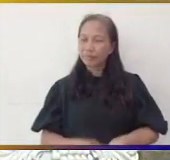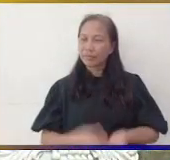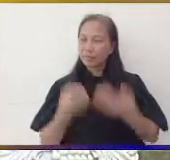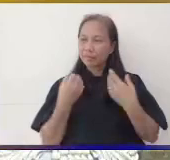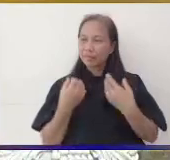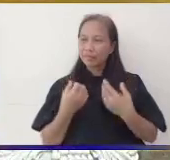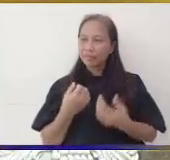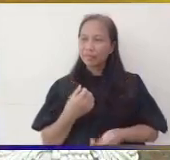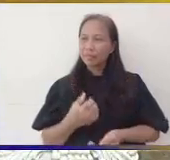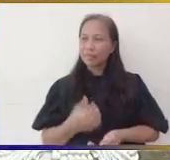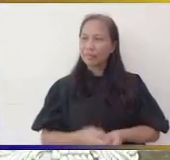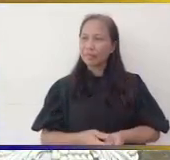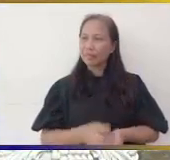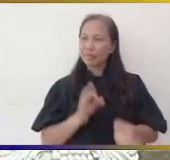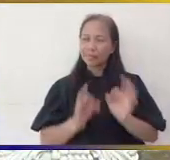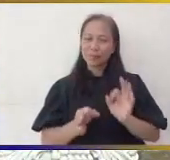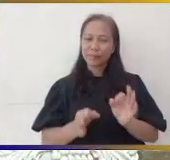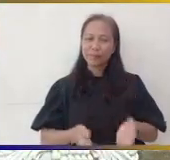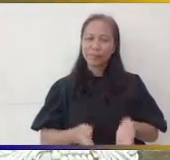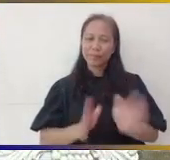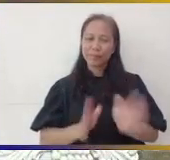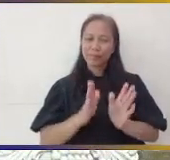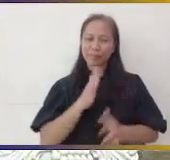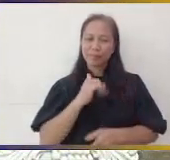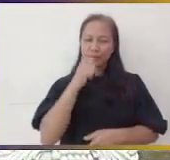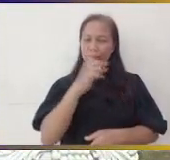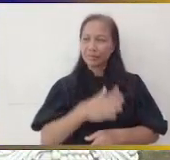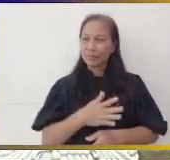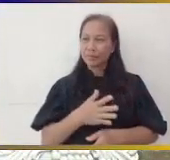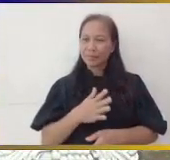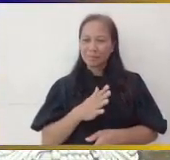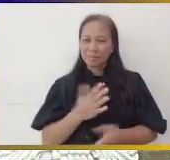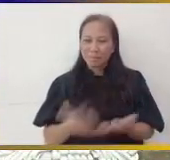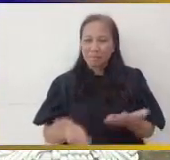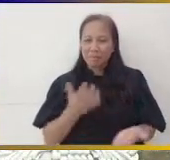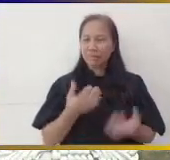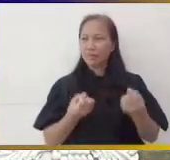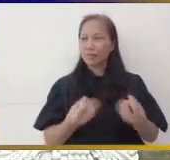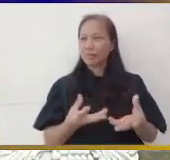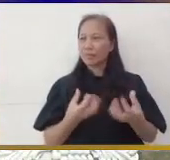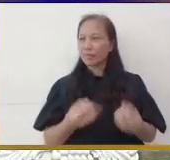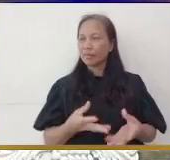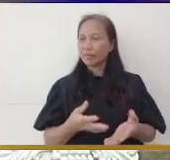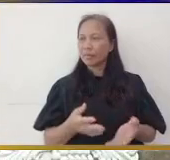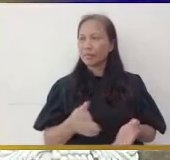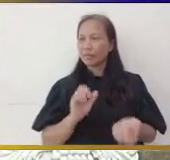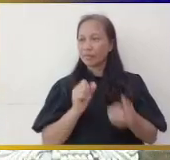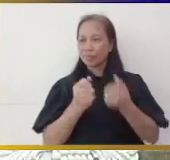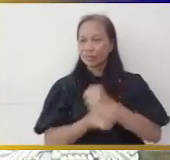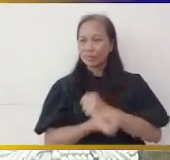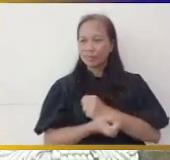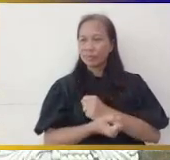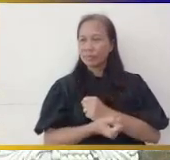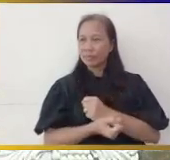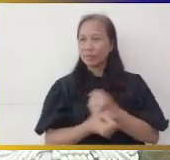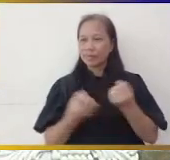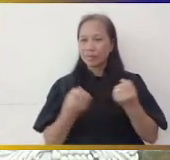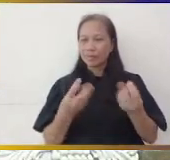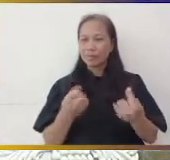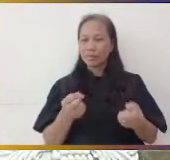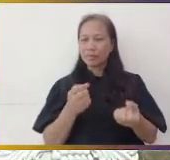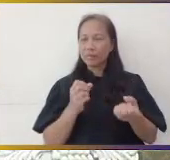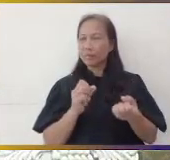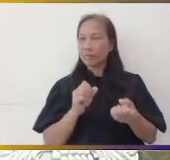naligtas All right Mas marami pa naligtas marami po naligtas during his preaching It's because Sabi ko nga po yan ang